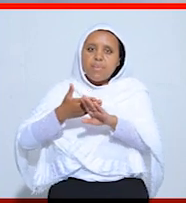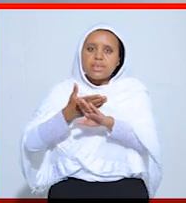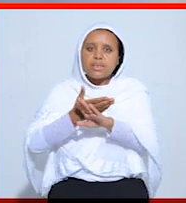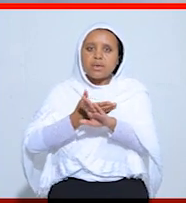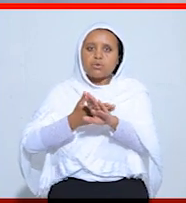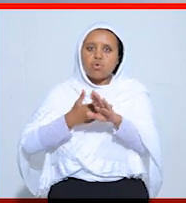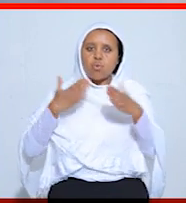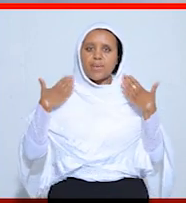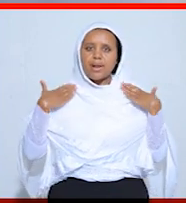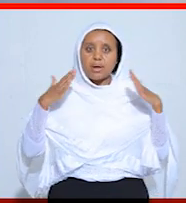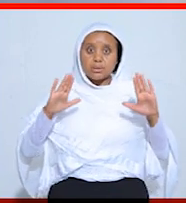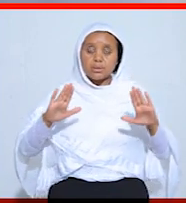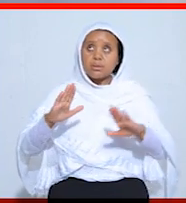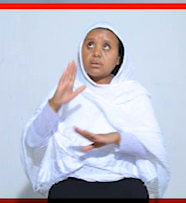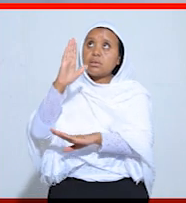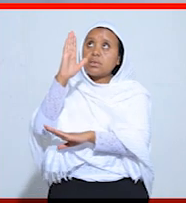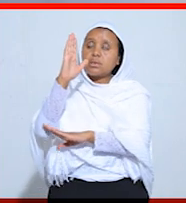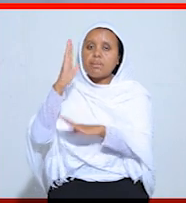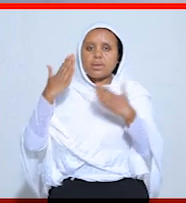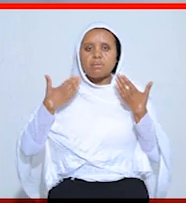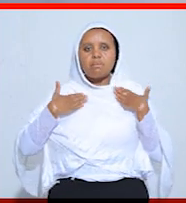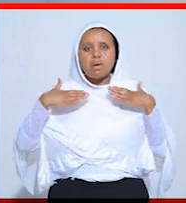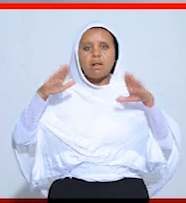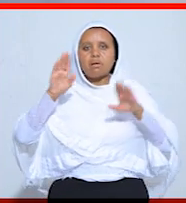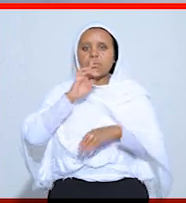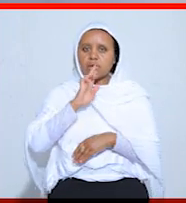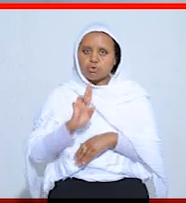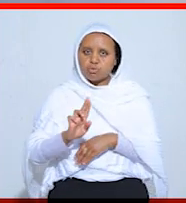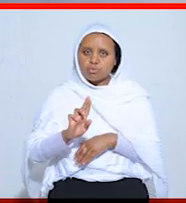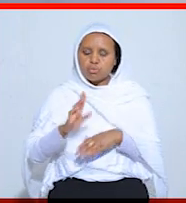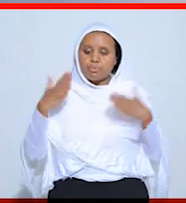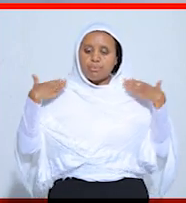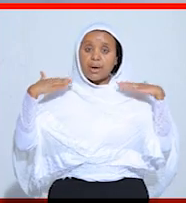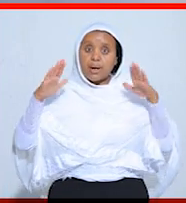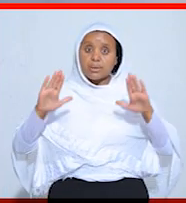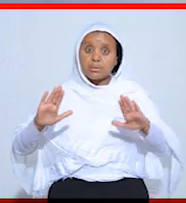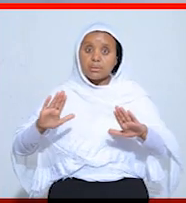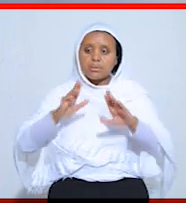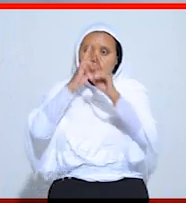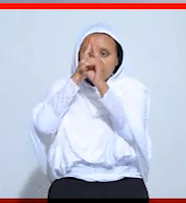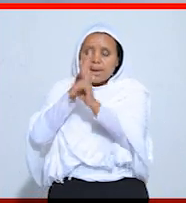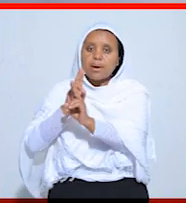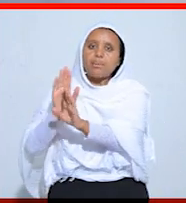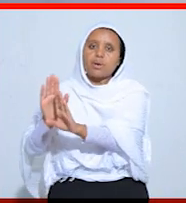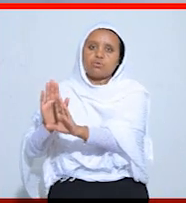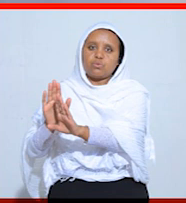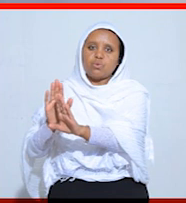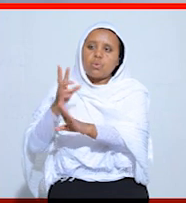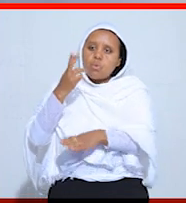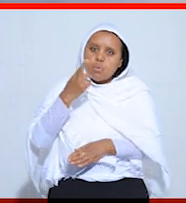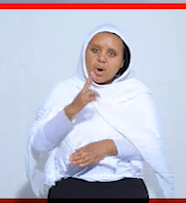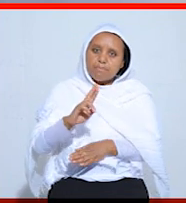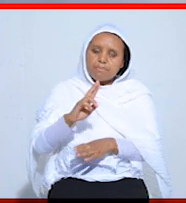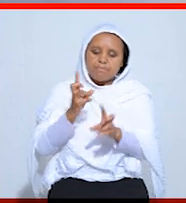የምንማጸናቸው መላእክት የእግዚአብሔር መላእክት ናቸው። መላእክትን የምናከብራቸው